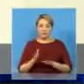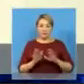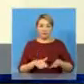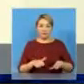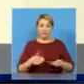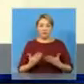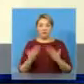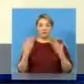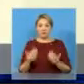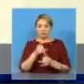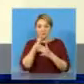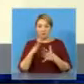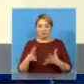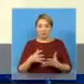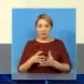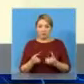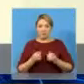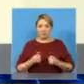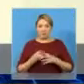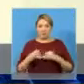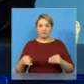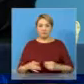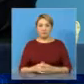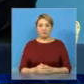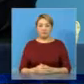сих пор не можем получить землю.